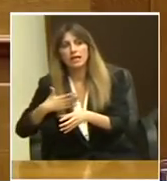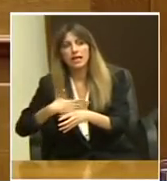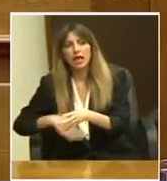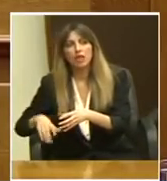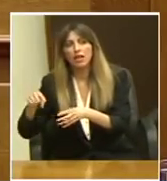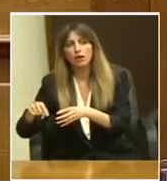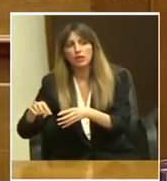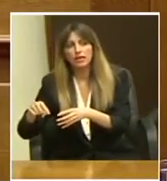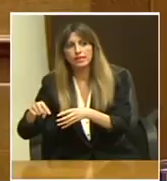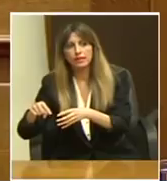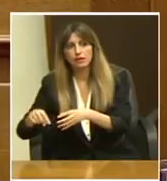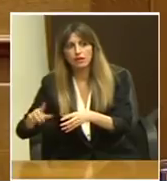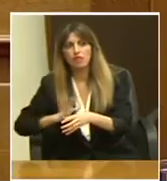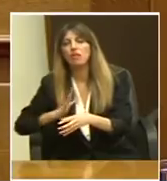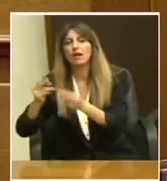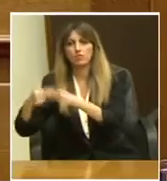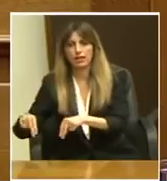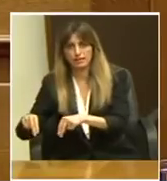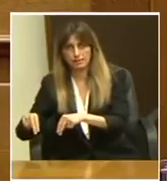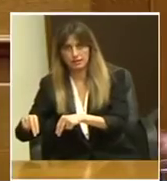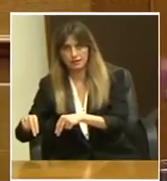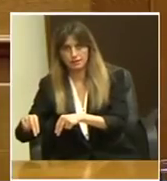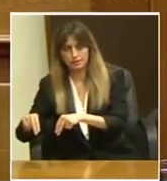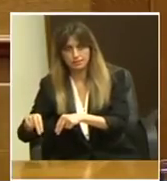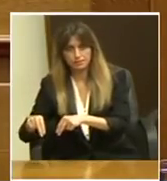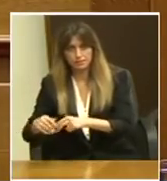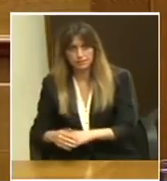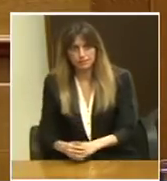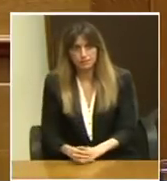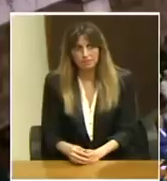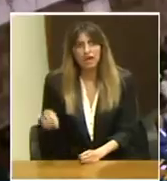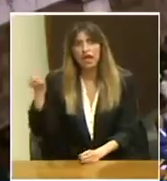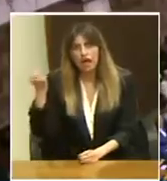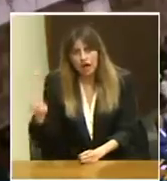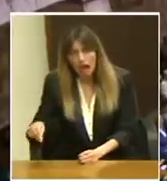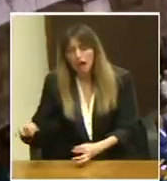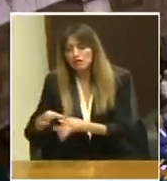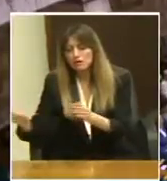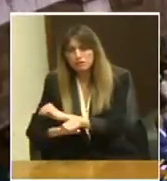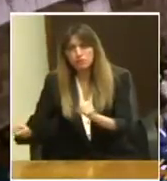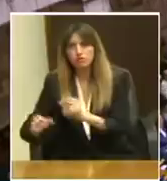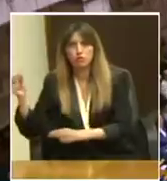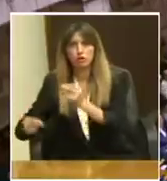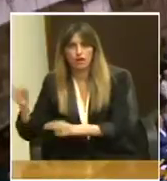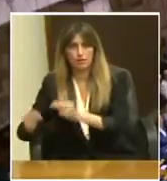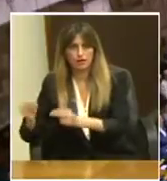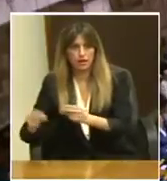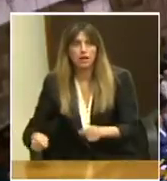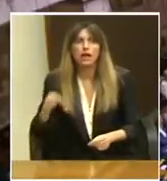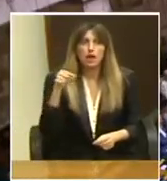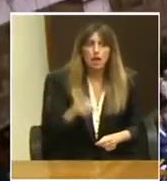λύση. Είναι αυτοί που δημιούργησαν όλα τα προβλήματα και είμαστε εμείς που τα λύνουμε. Αυτή είναι η διαφορά